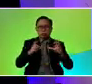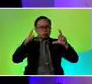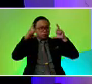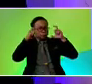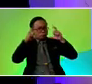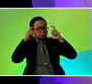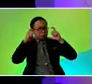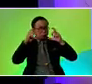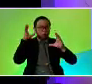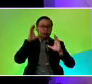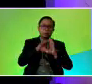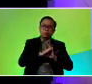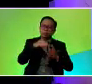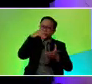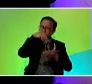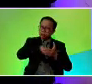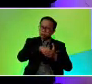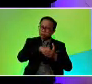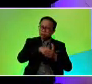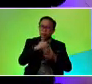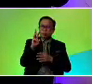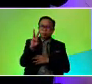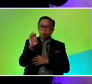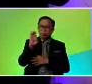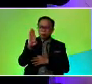masukkan alamat-alama dekat dalam